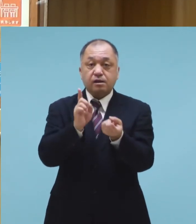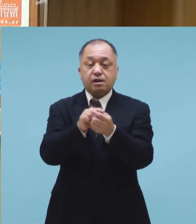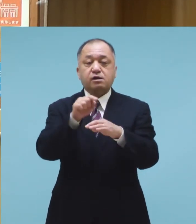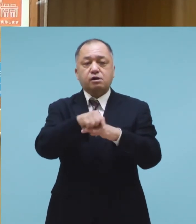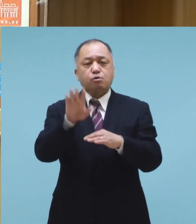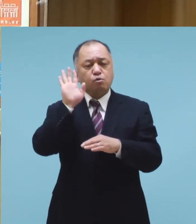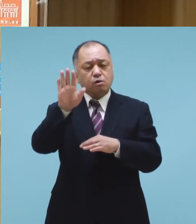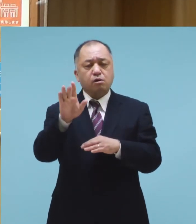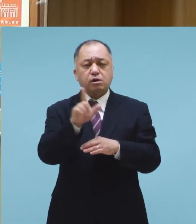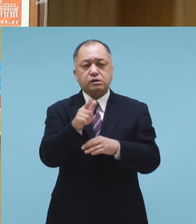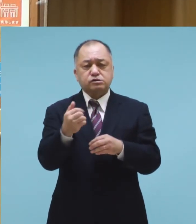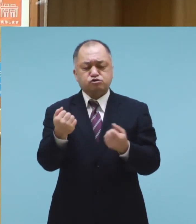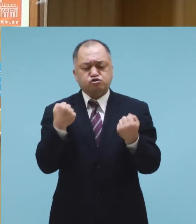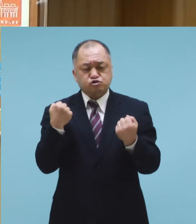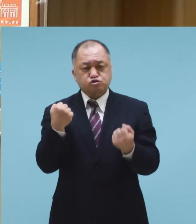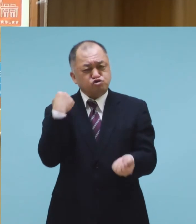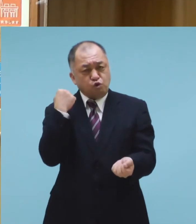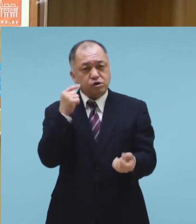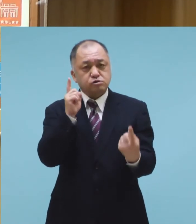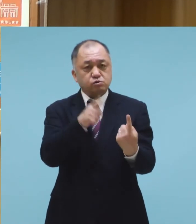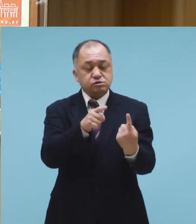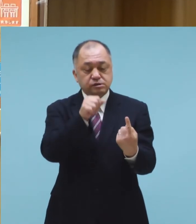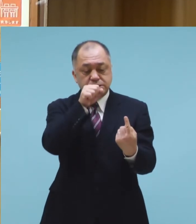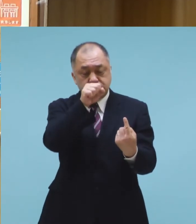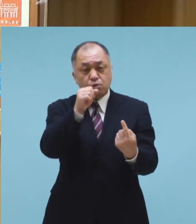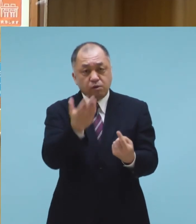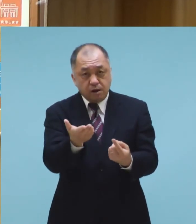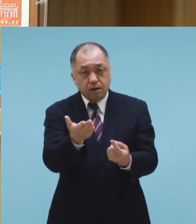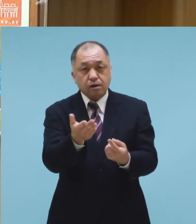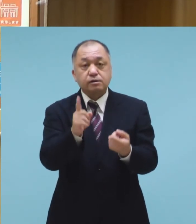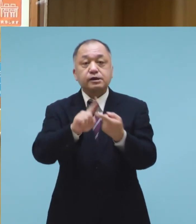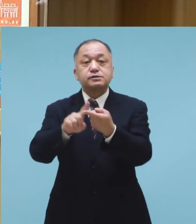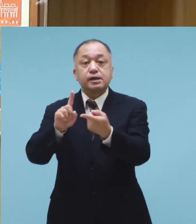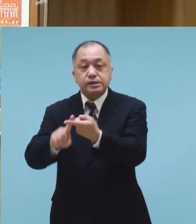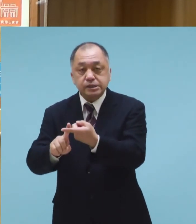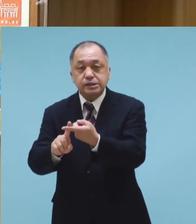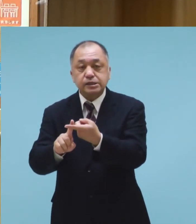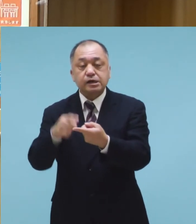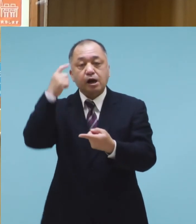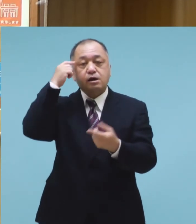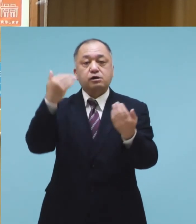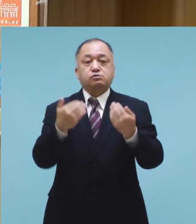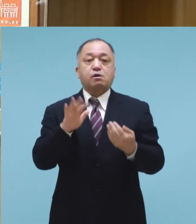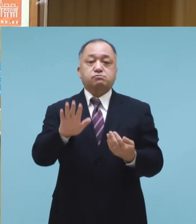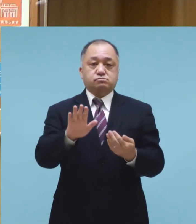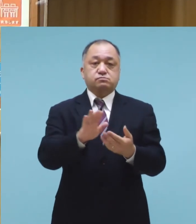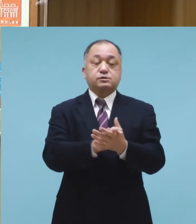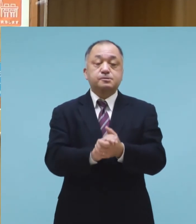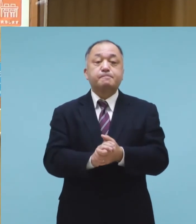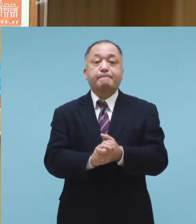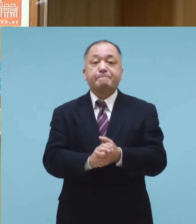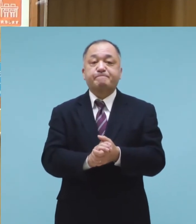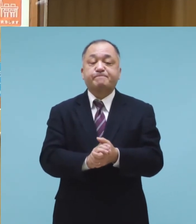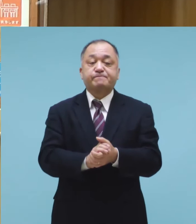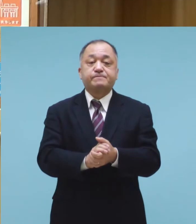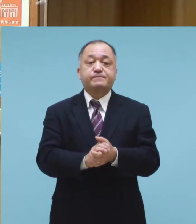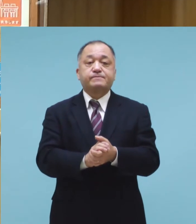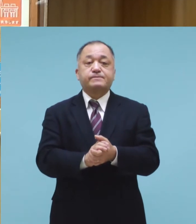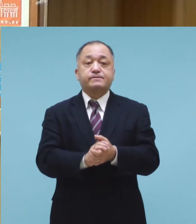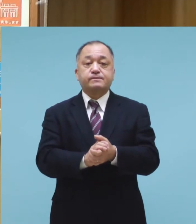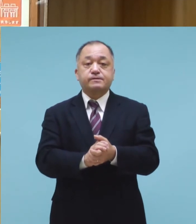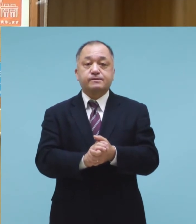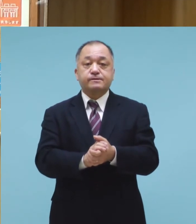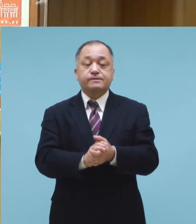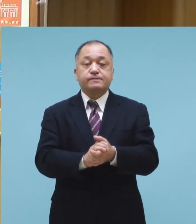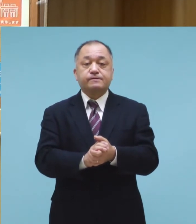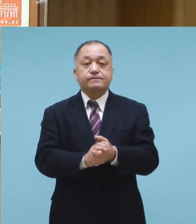い措置として講じることが適正なのかっていうことをやっぱりしっかり考えなきゃいけないと思ってます。でまあこれ